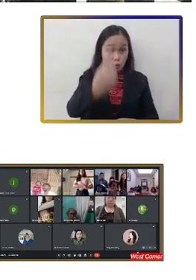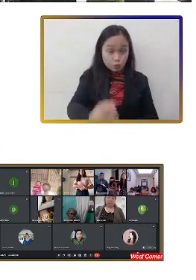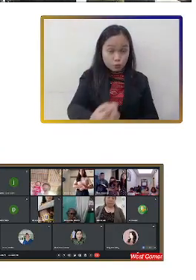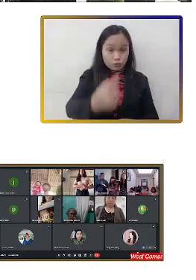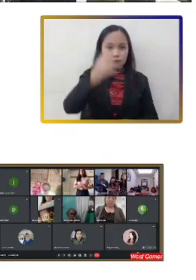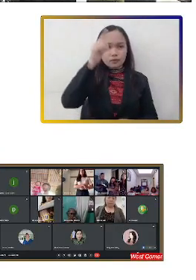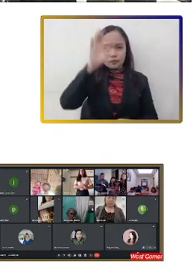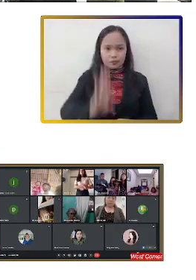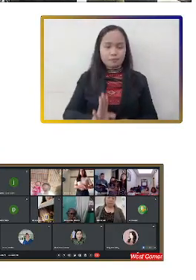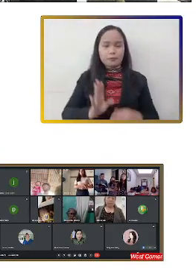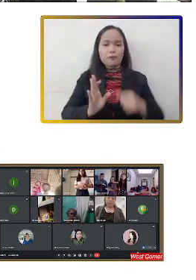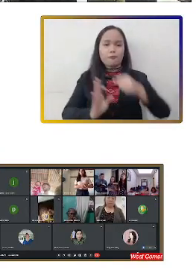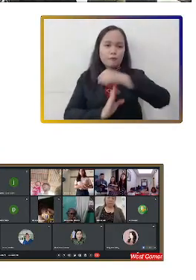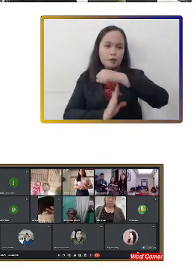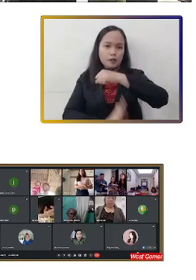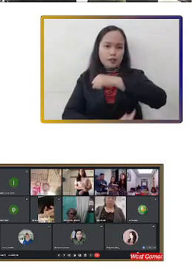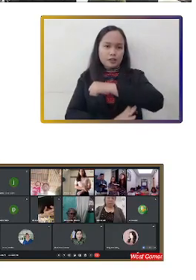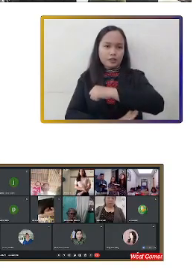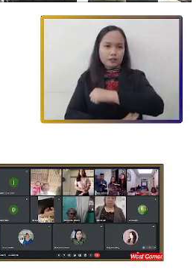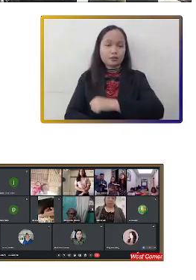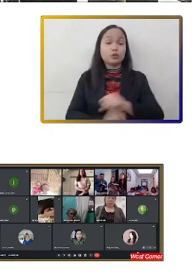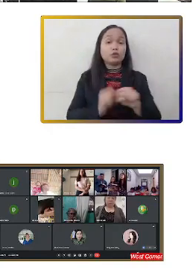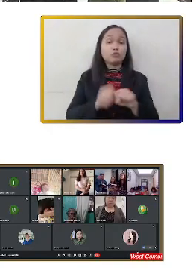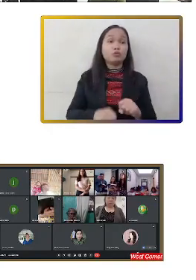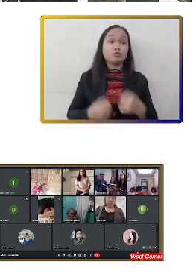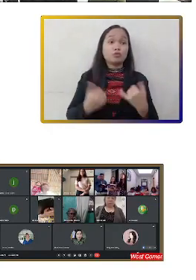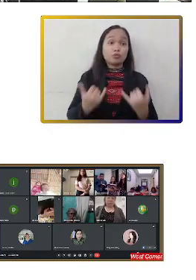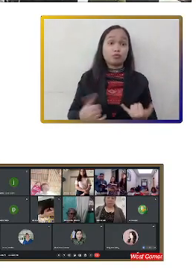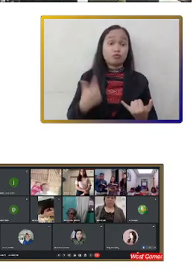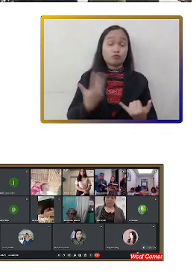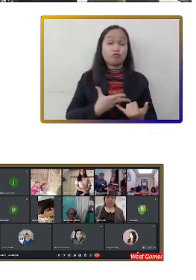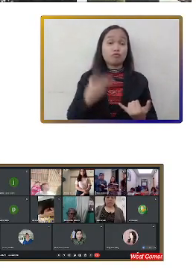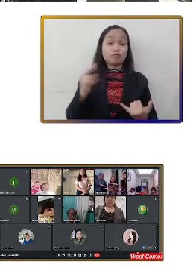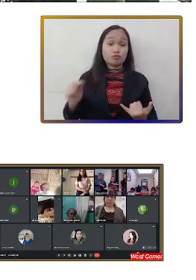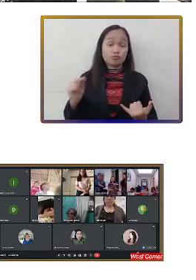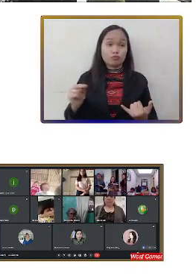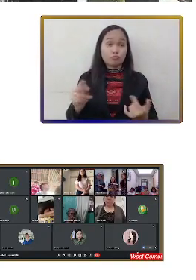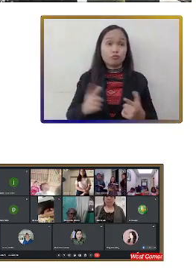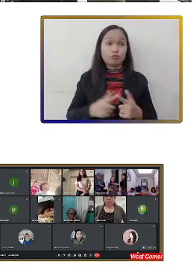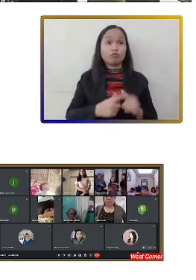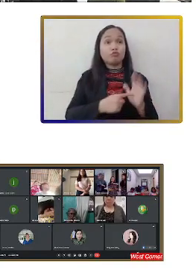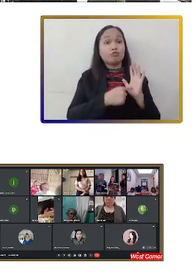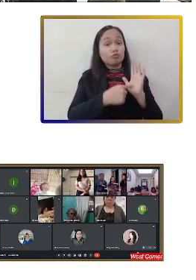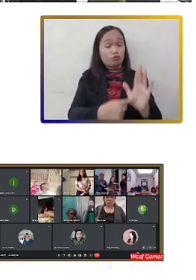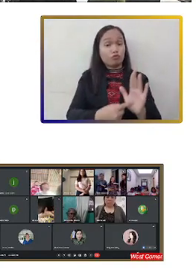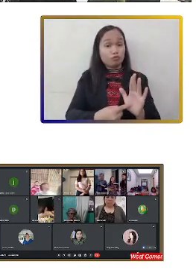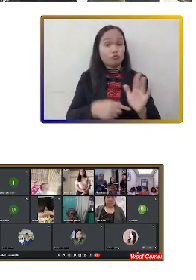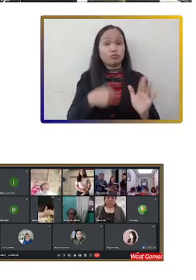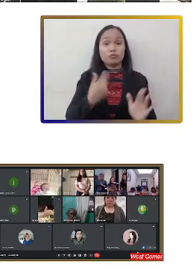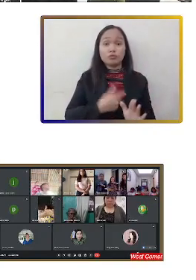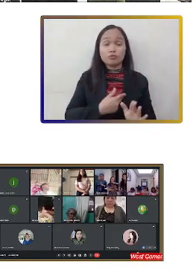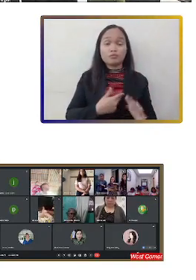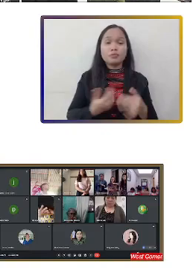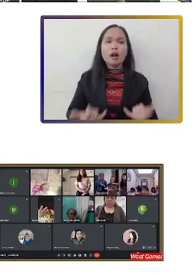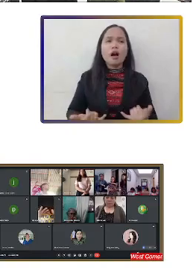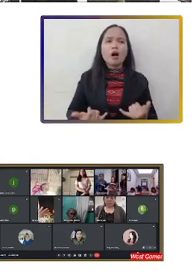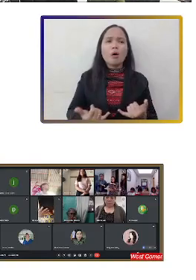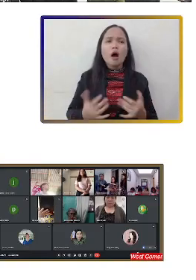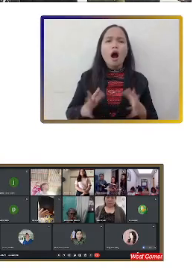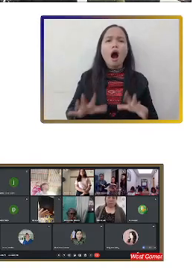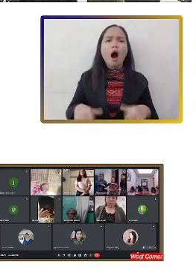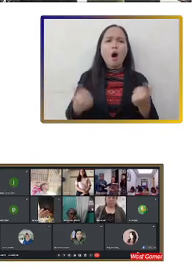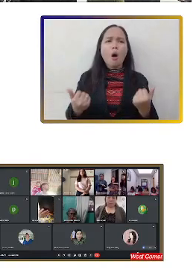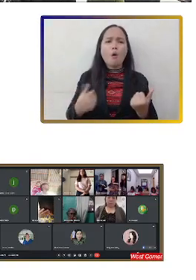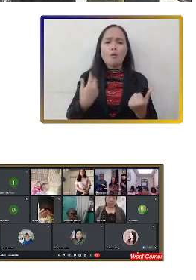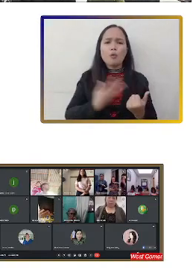Diyos. Alright? So ang kinakailangan lang na i-rebuild natin doon sa kung paano tayo nag-build